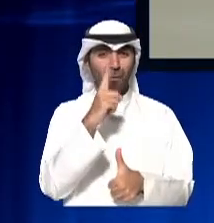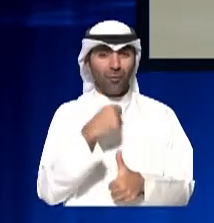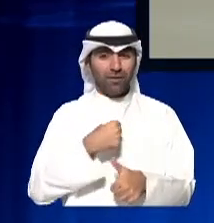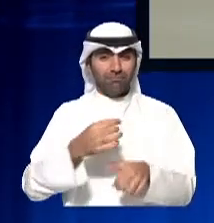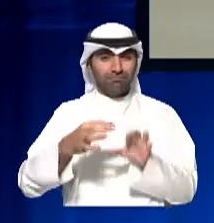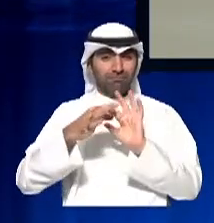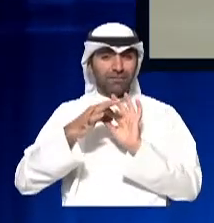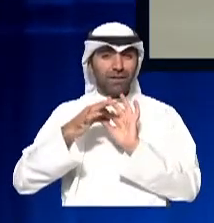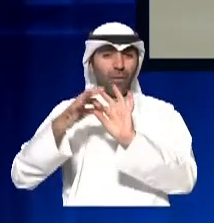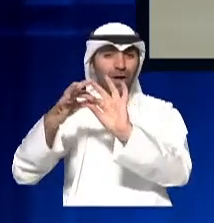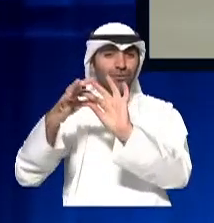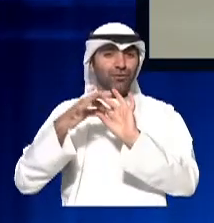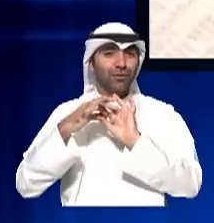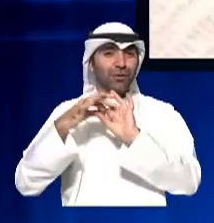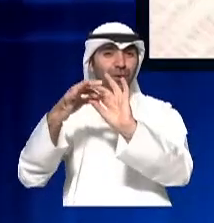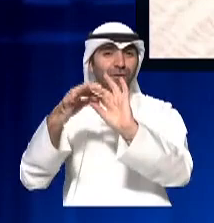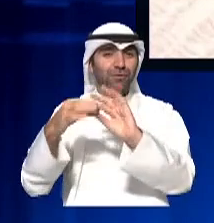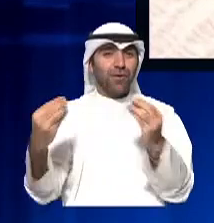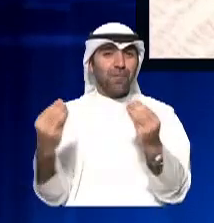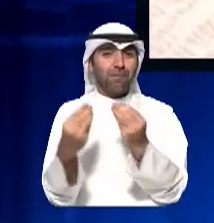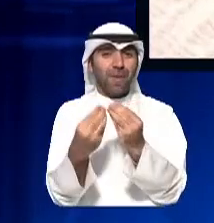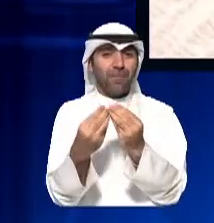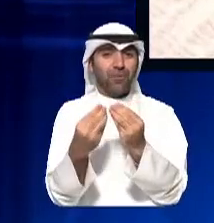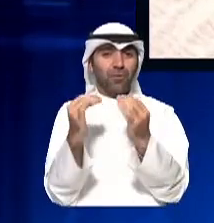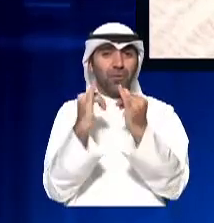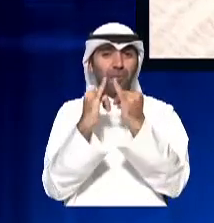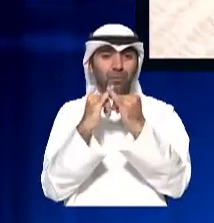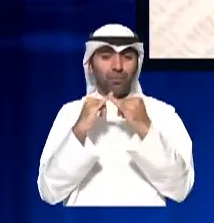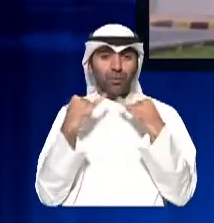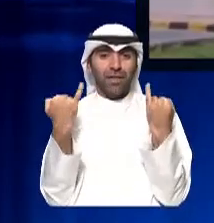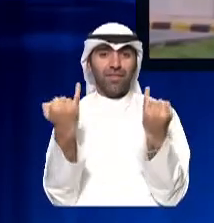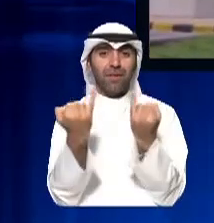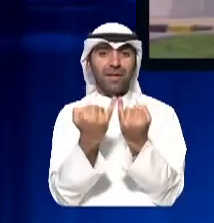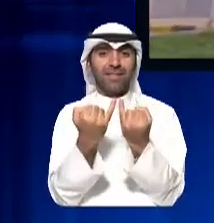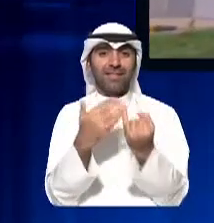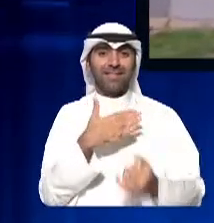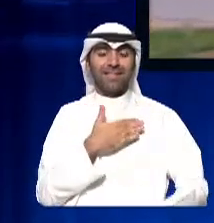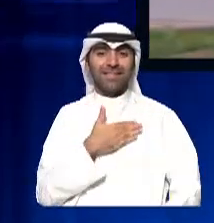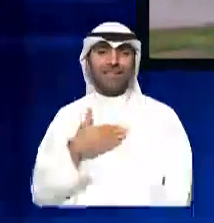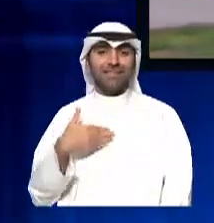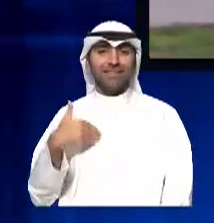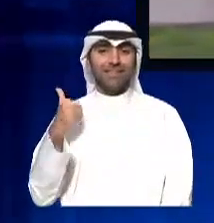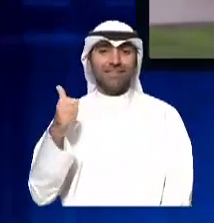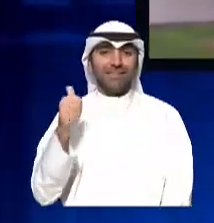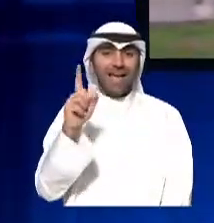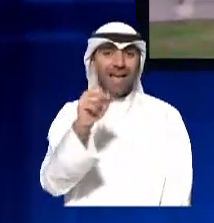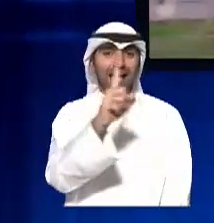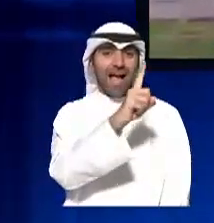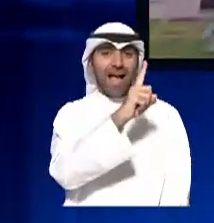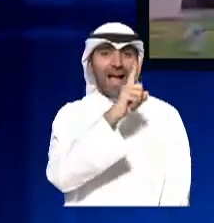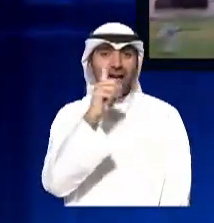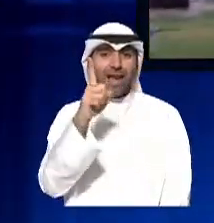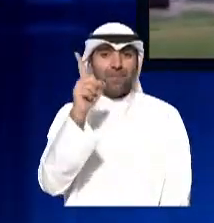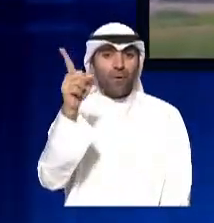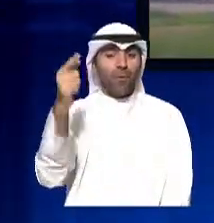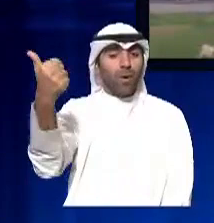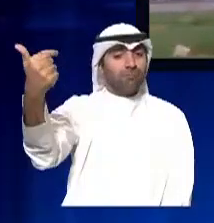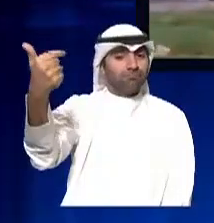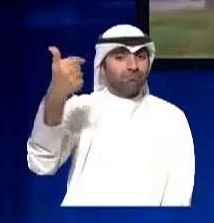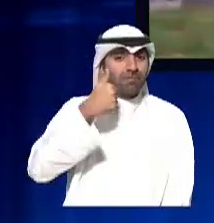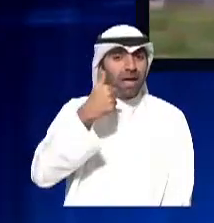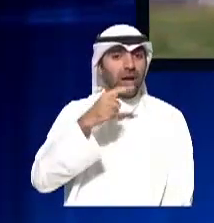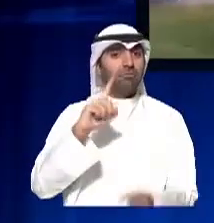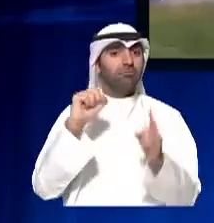هذه الفترات من دول كثيرة وهيئات دواء عالمية مثل منظمة الدواء الأوروبية ودول في